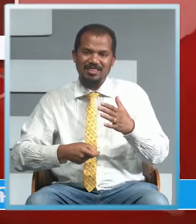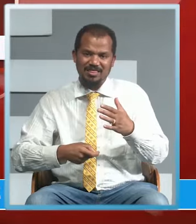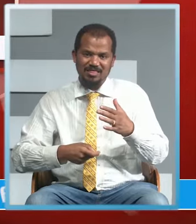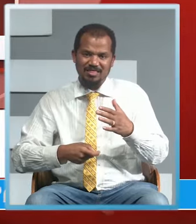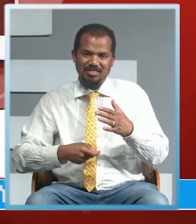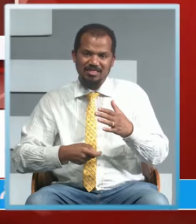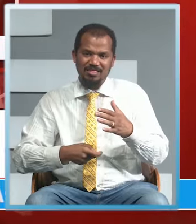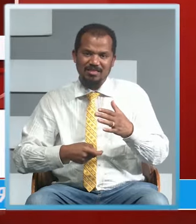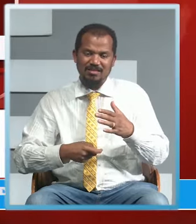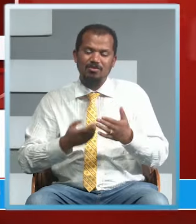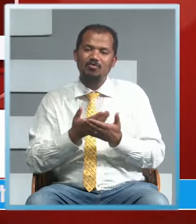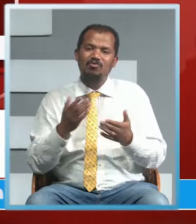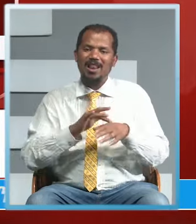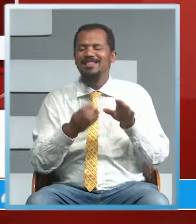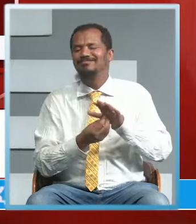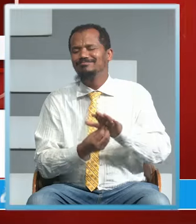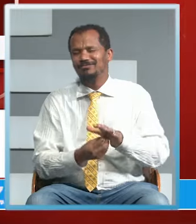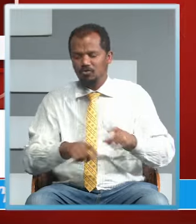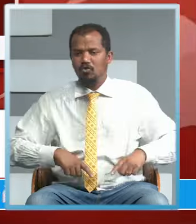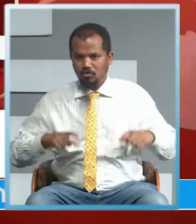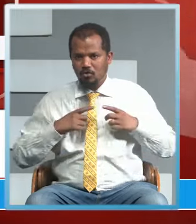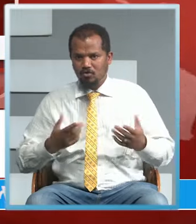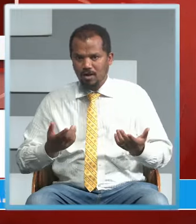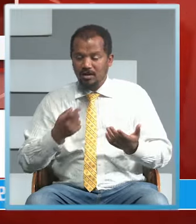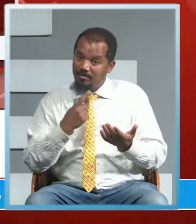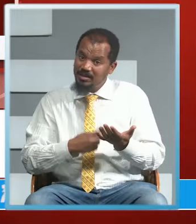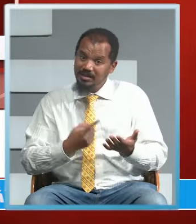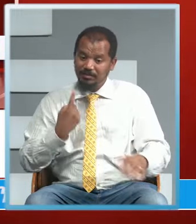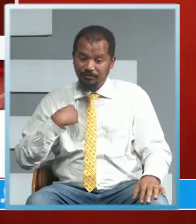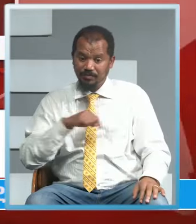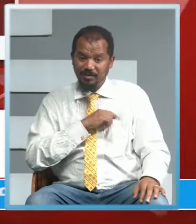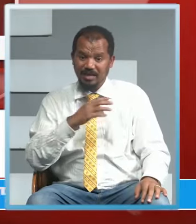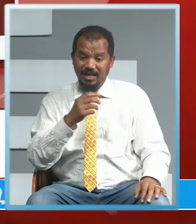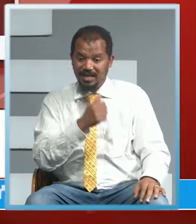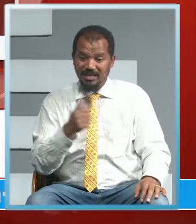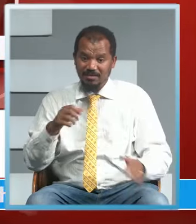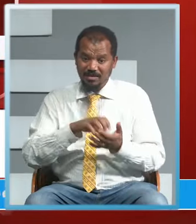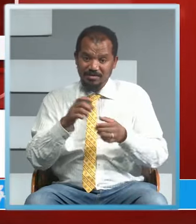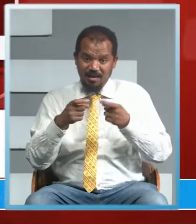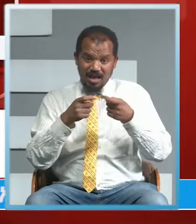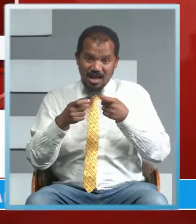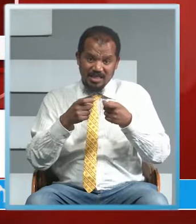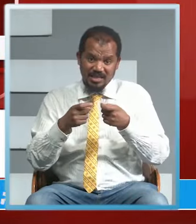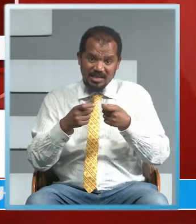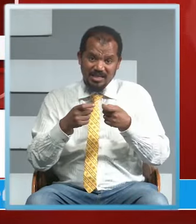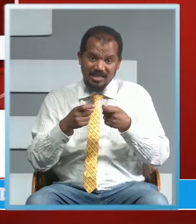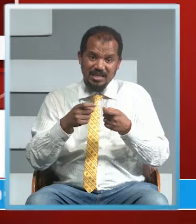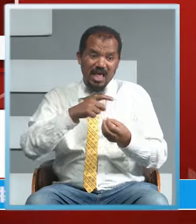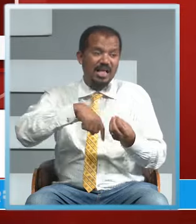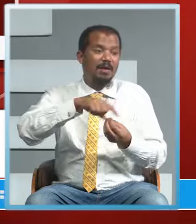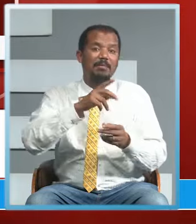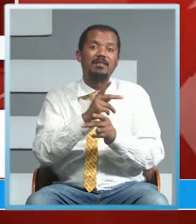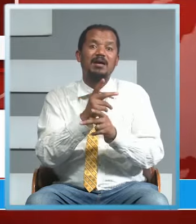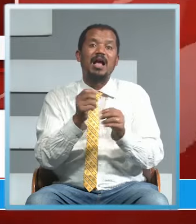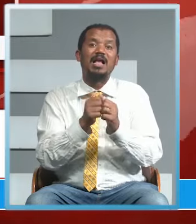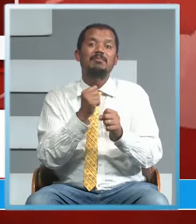የውጤት ጉዳይ ላይ ተጽዕኖ ይኖረዋል ማለት ነው። ስለዚህ የእኛና የአዲስ አበባ ከተማ አስተዳደር ይሄ አካባቢ